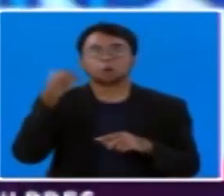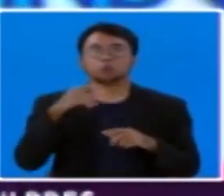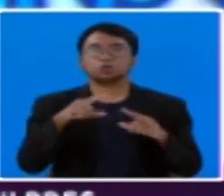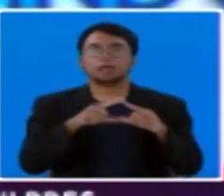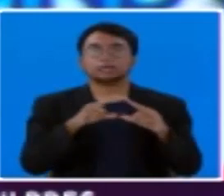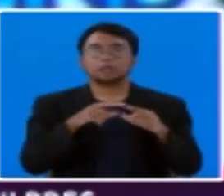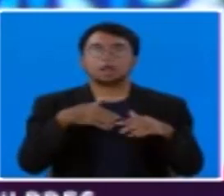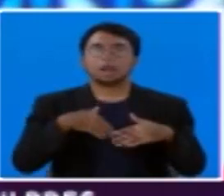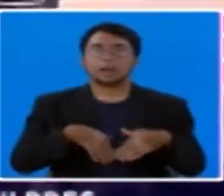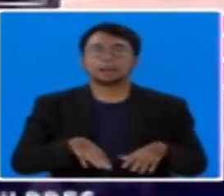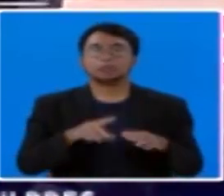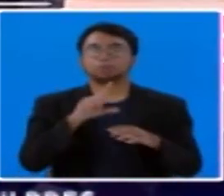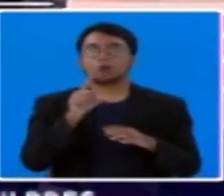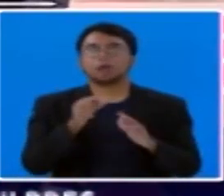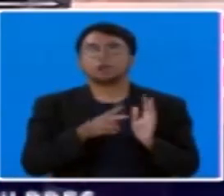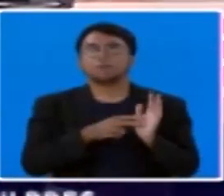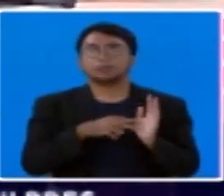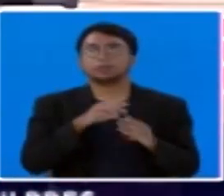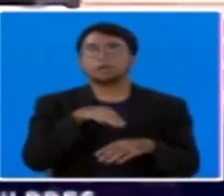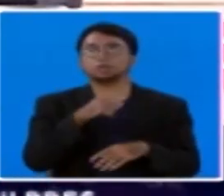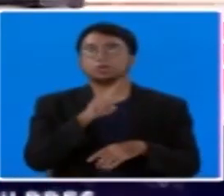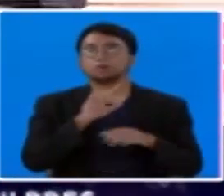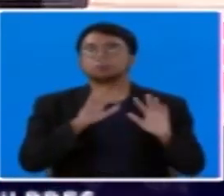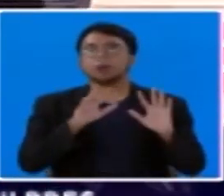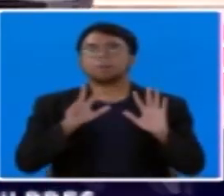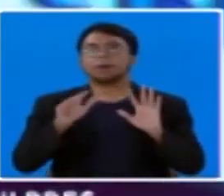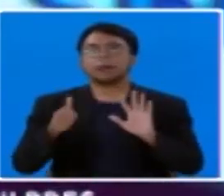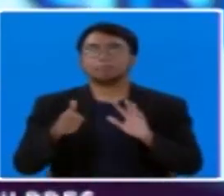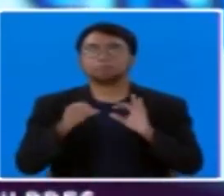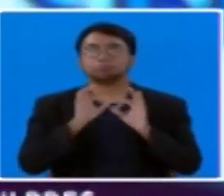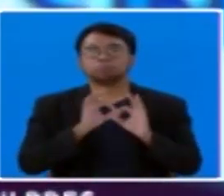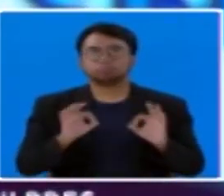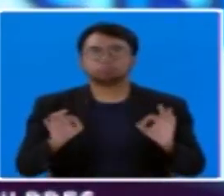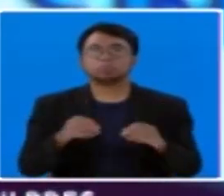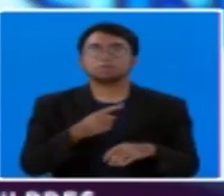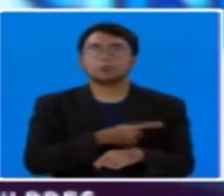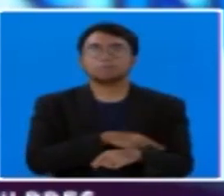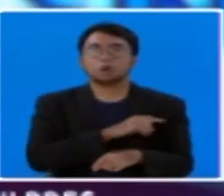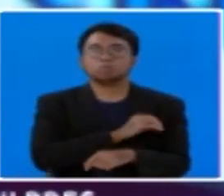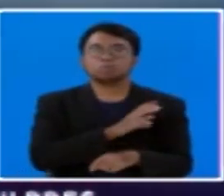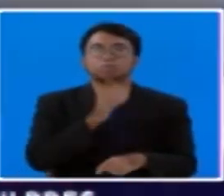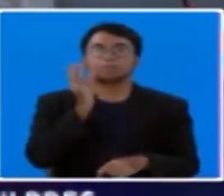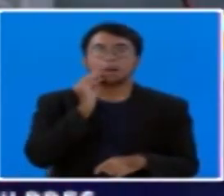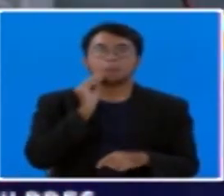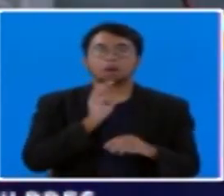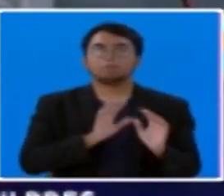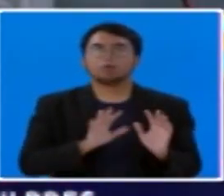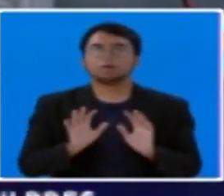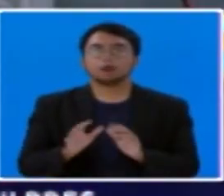November 1986 ini semakin matang dan kaya akan pengalaman.